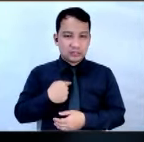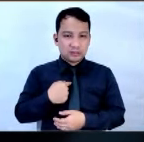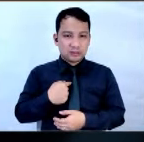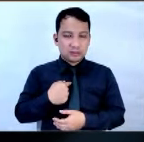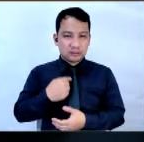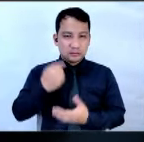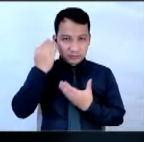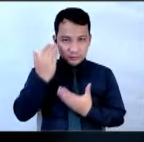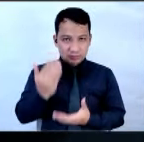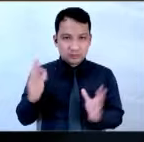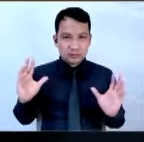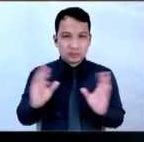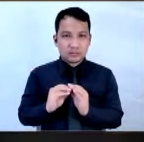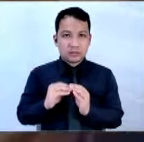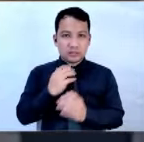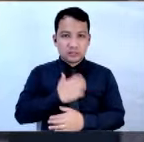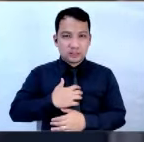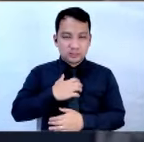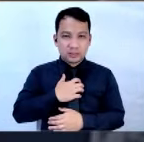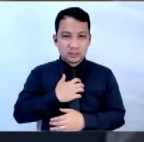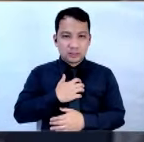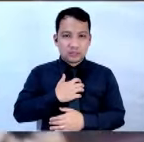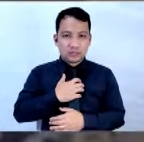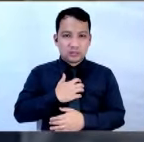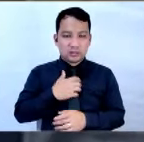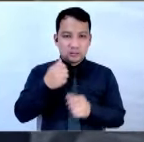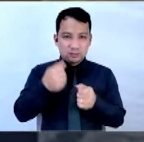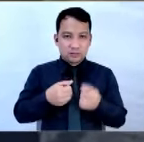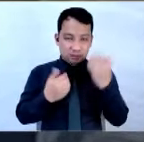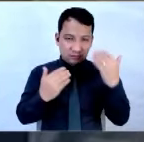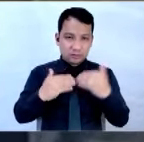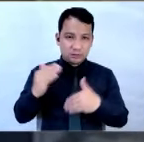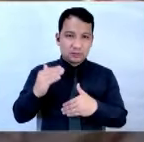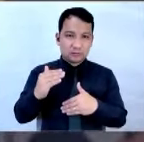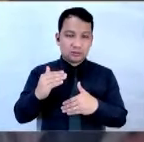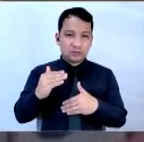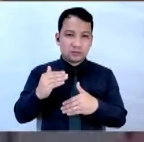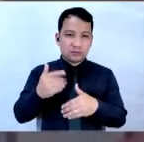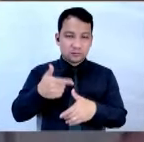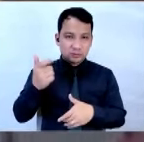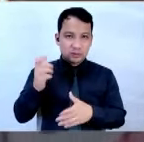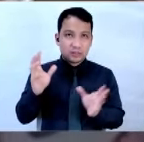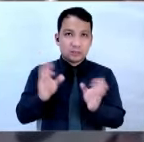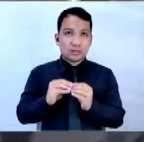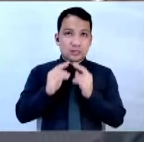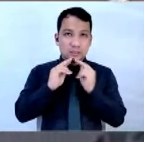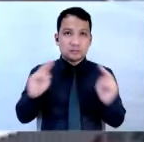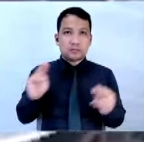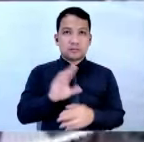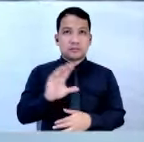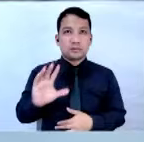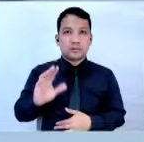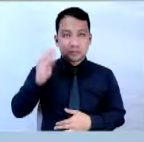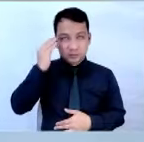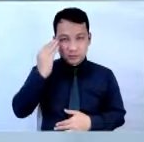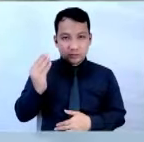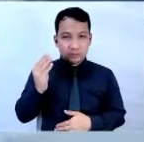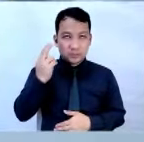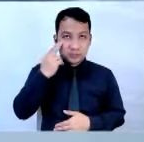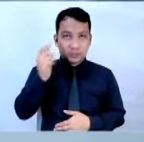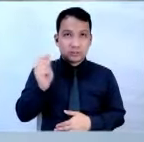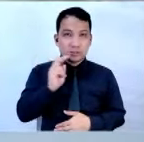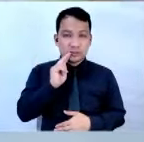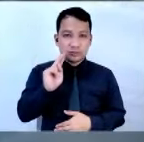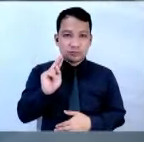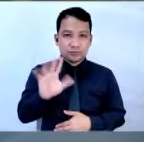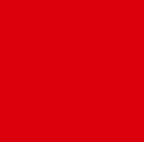Nahaharap sila sa reklamong robbery, hold up at illegal possession of firearms. Nagbabalita mula sa frontline, Hannibal Talete,